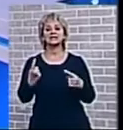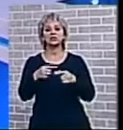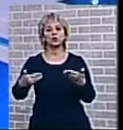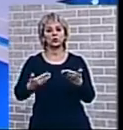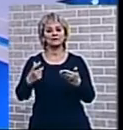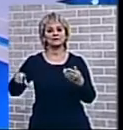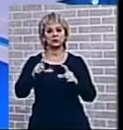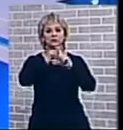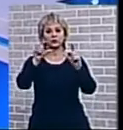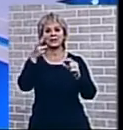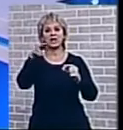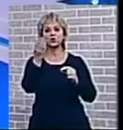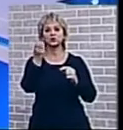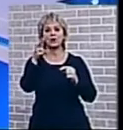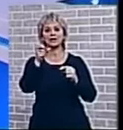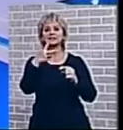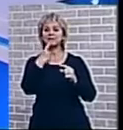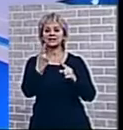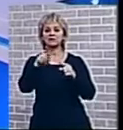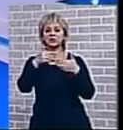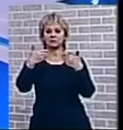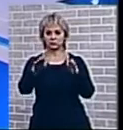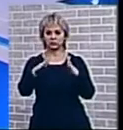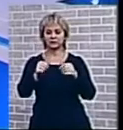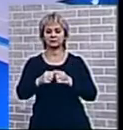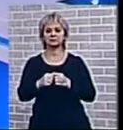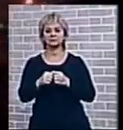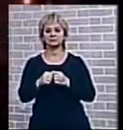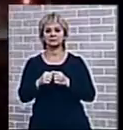Здравствуйте, это «Новости на Дону» в студии Дарья Шулик. Смотрите в этом выпуске.